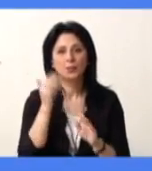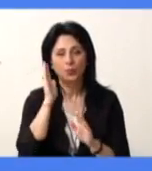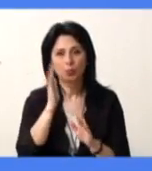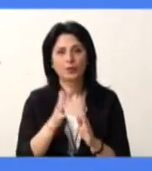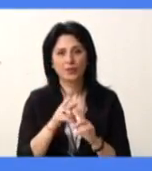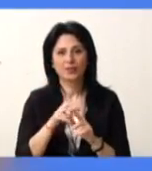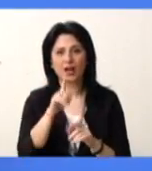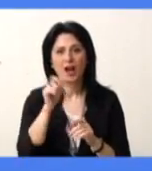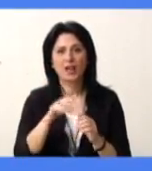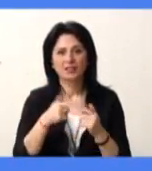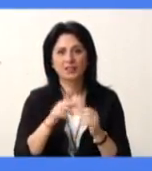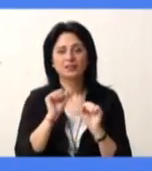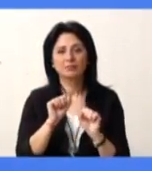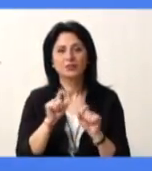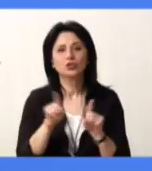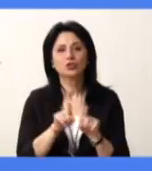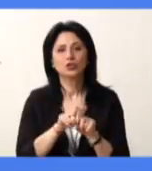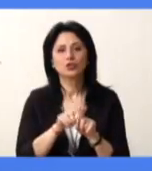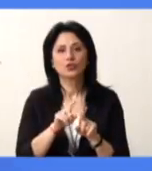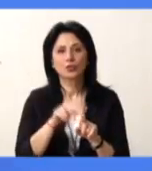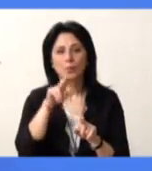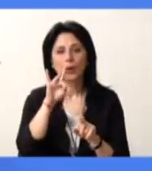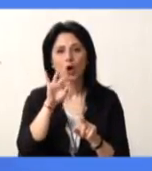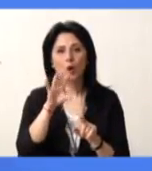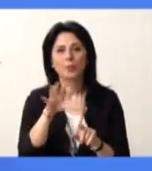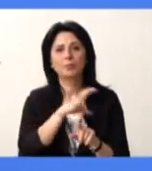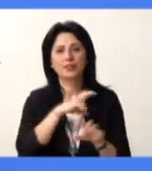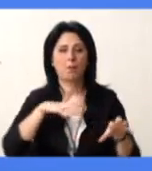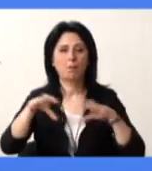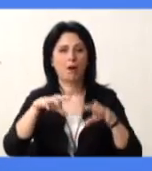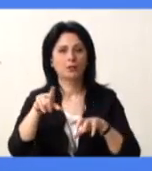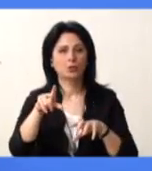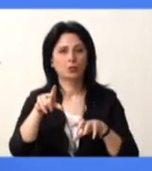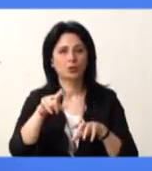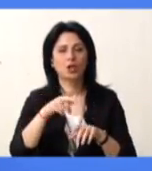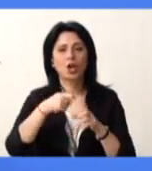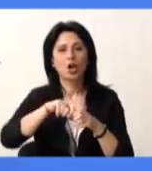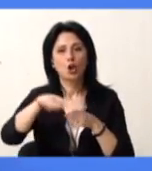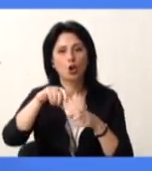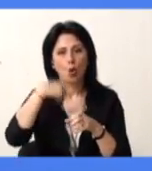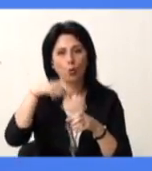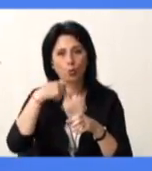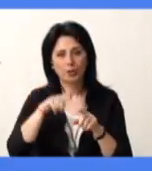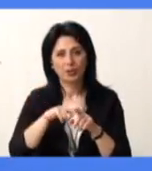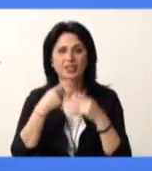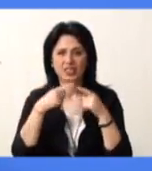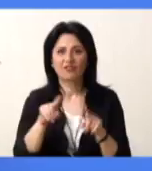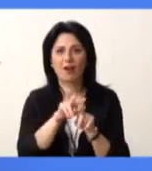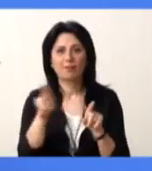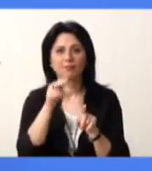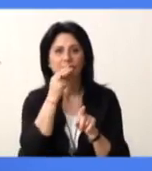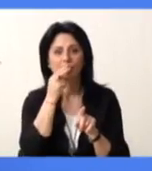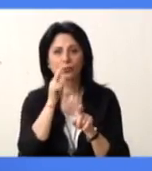და მეტეორიზმისგან დაგიცავთ ასევე პრობიოტიკებით მდიდარი მაწონი, იოგურტი და სხვა ანალოგიური